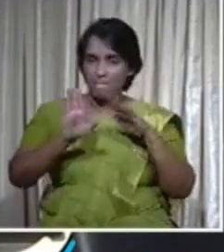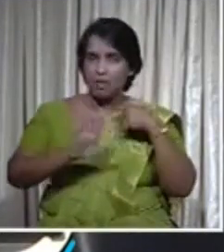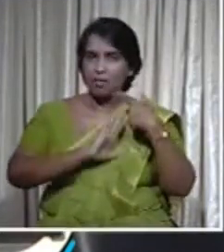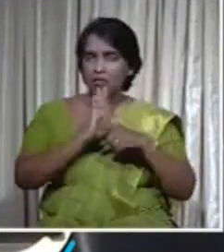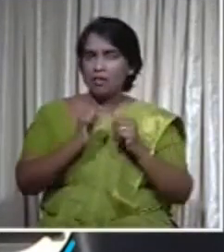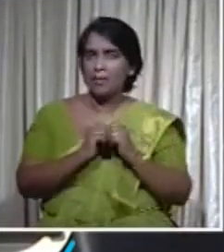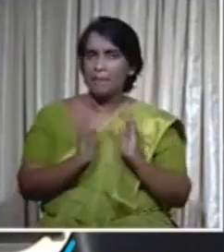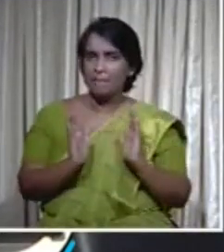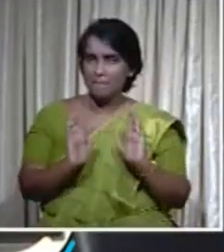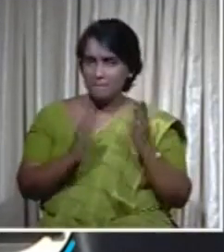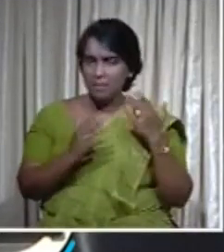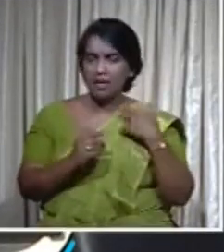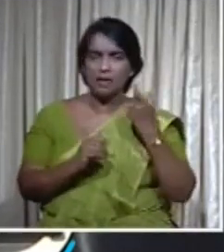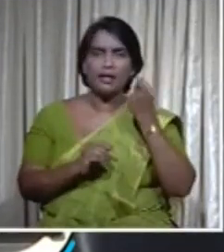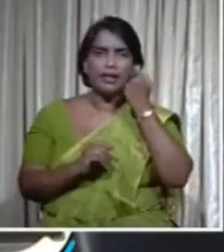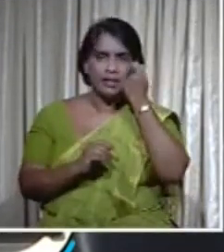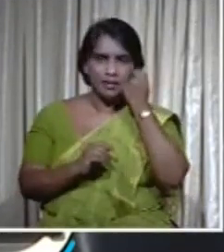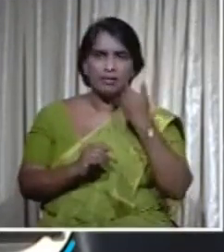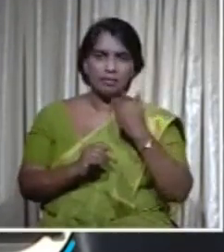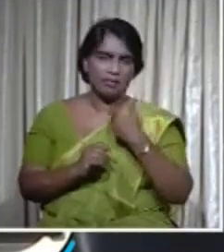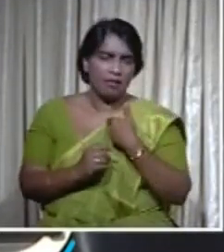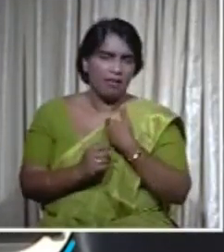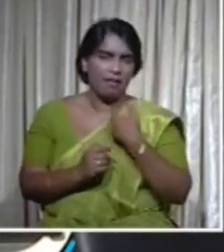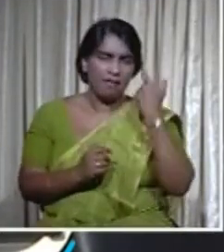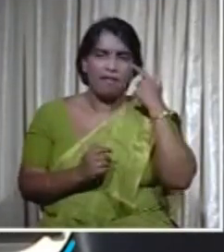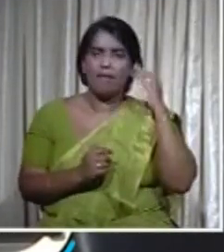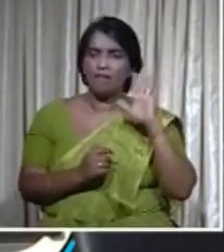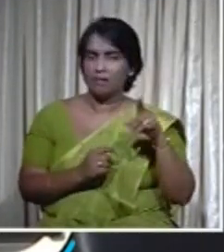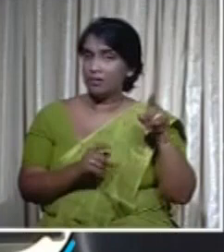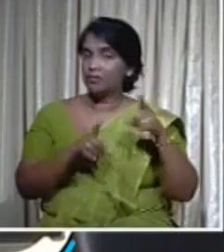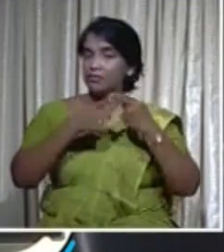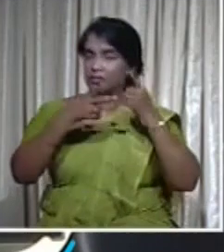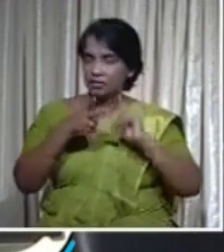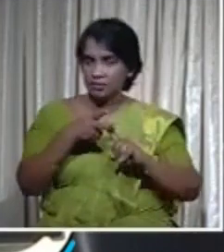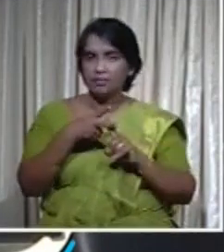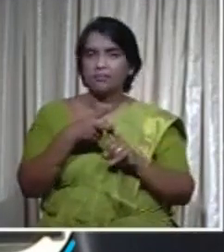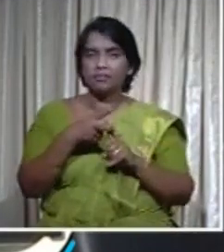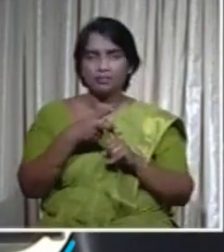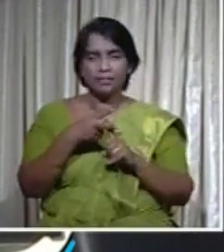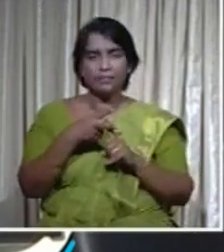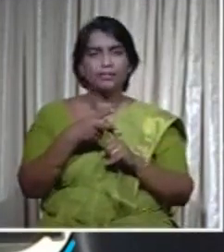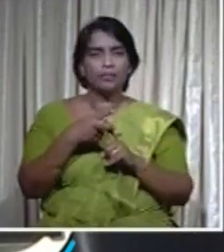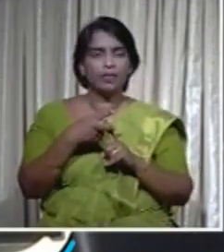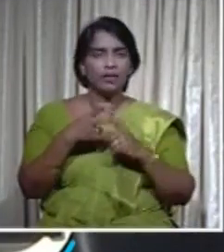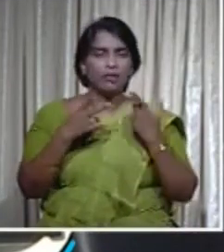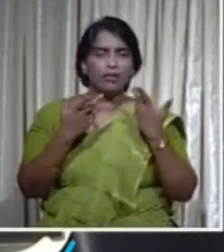இருக்கிறதா என்ற சந்தேகம் எழுகிறது. அடுத்தபடியாக, யாரோடு போரிடப் போகிறீர்கள்?